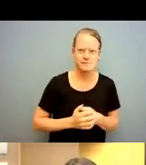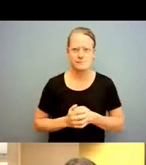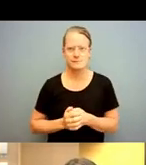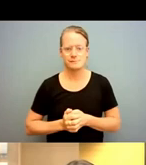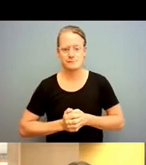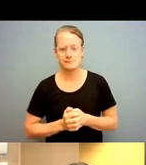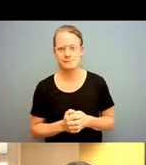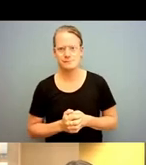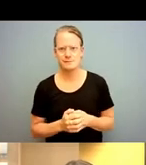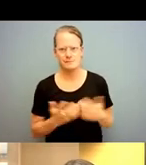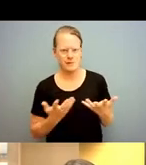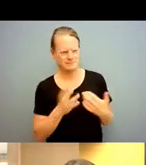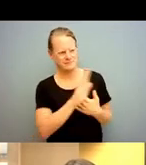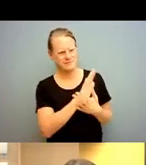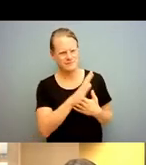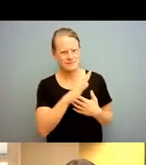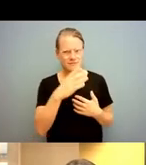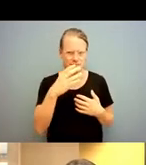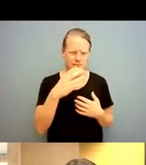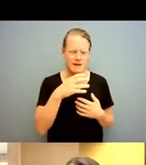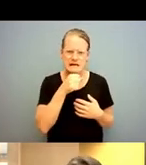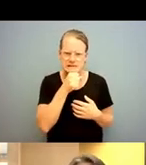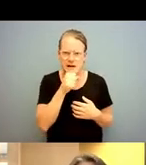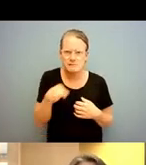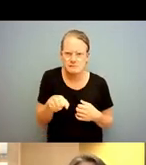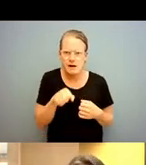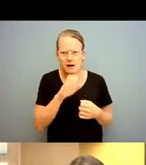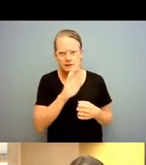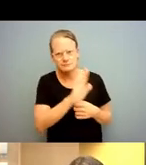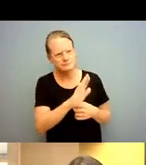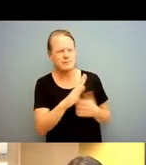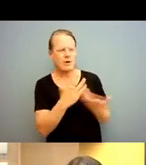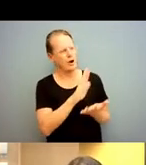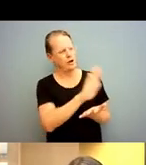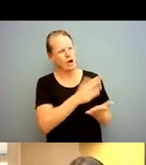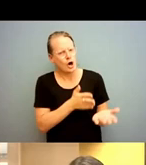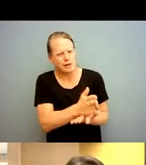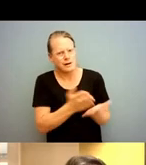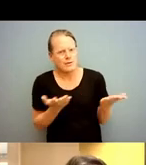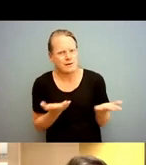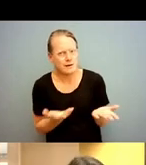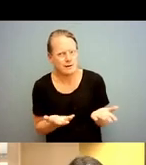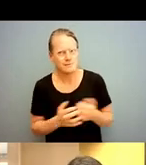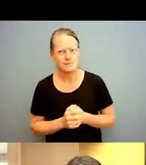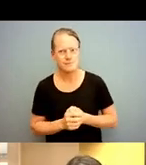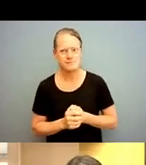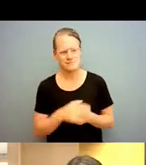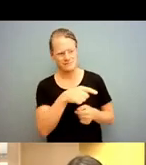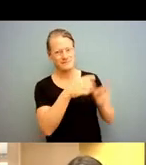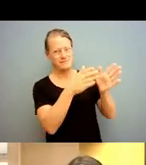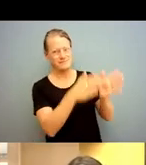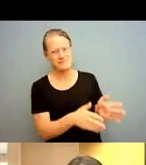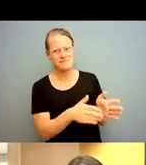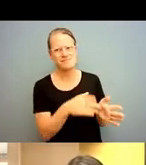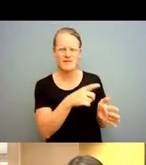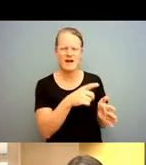ahte, aalola kalkan parka oulu, tälin lähtään vetsä muorai, likke